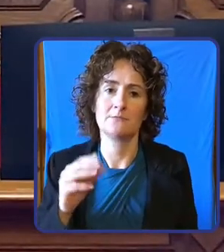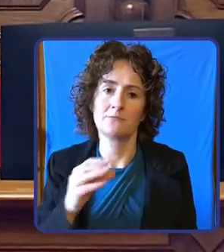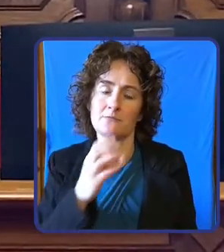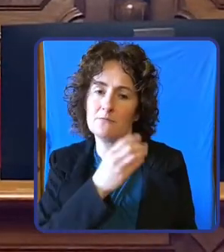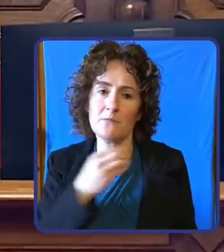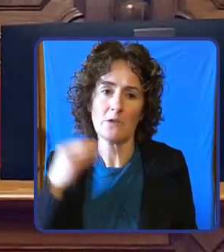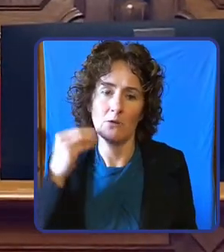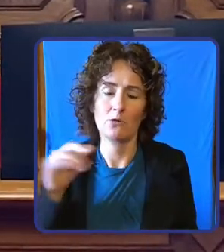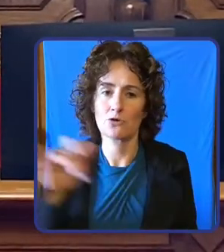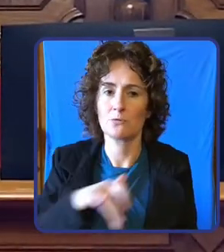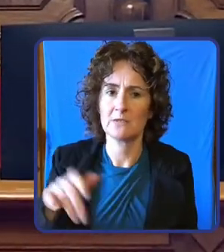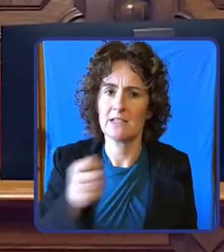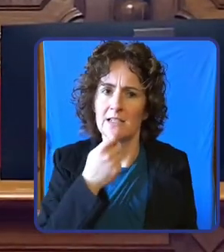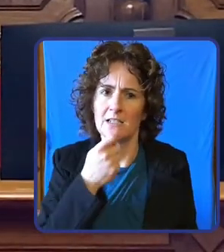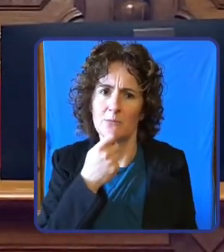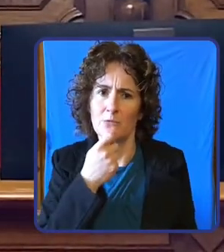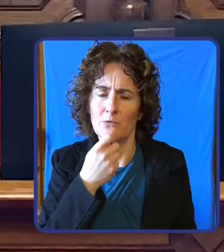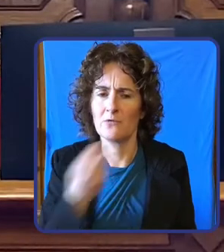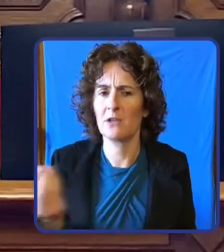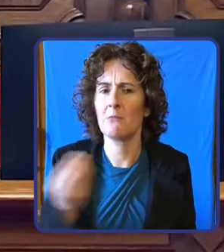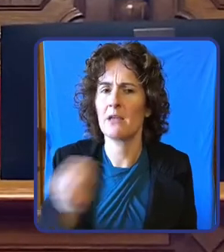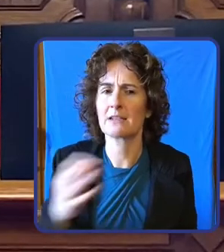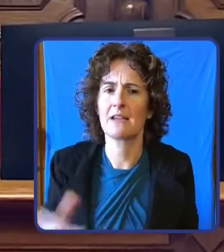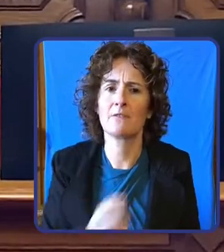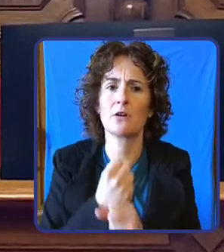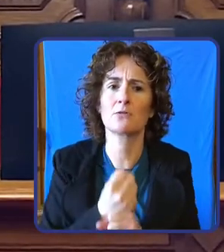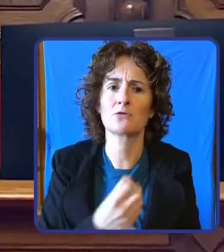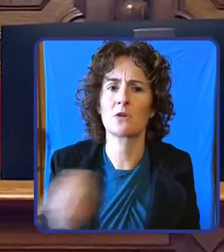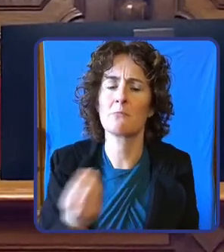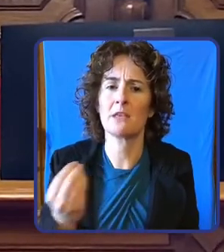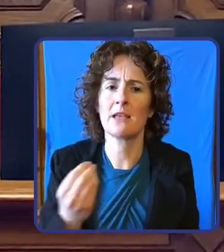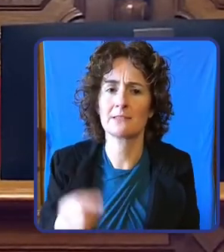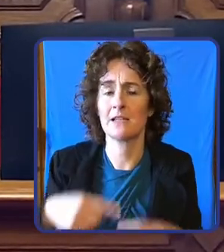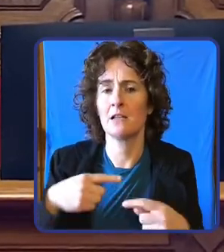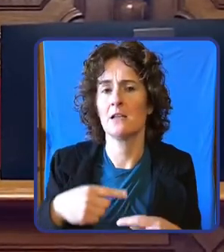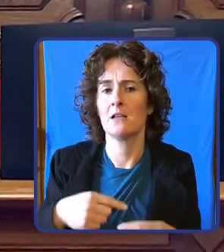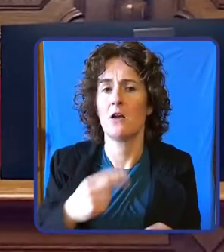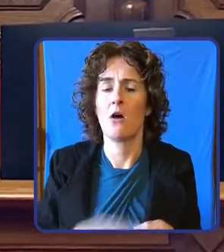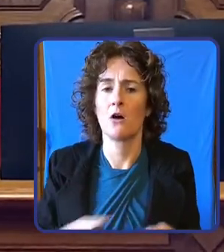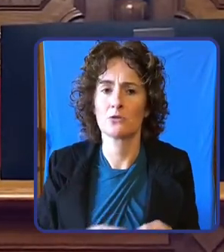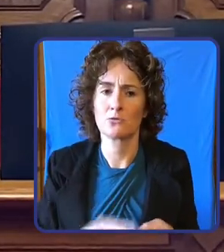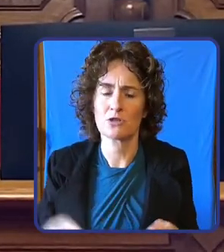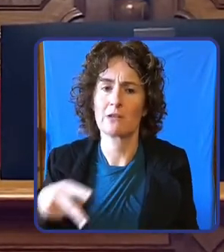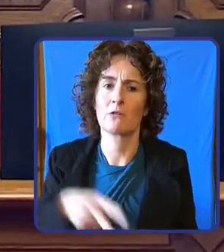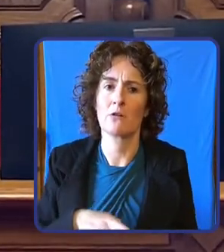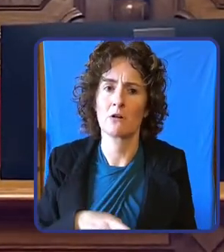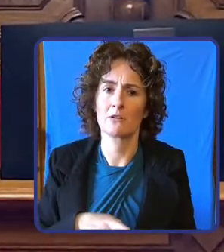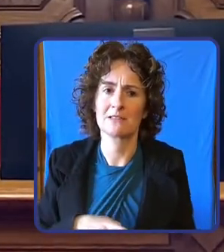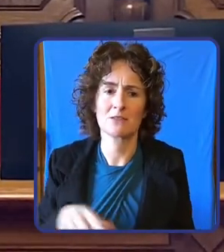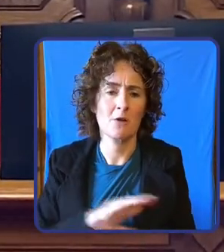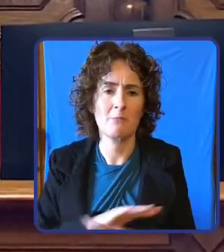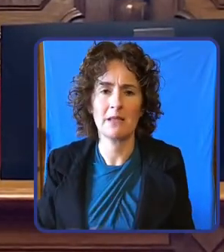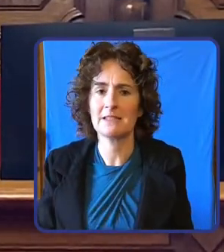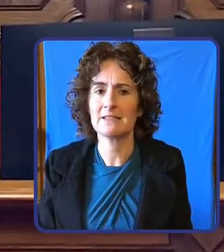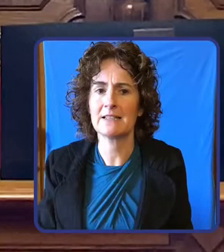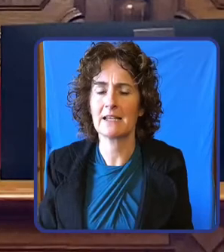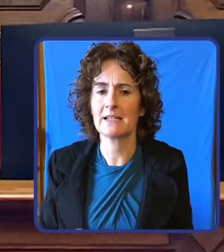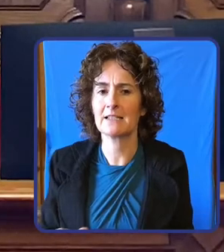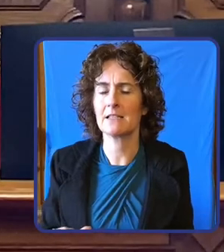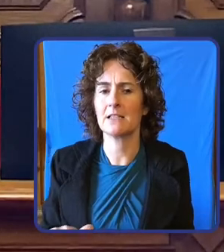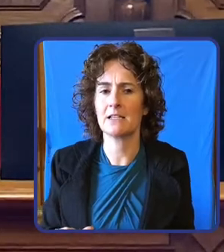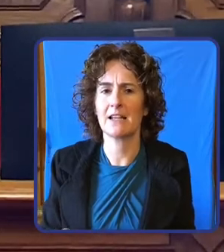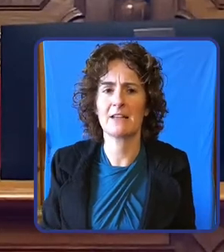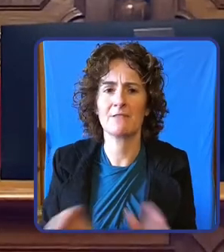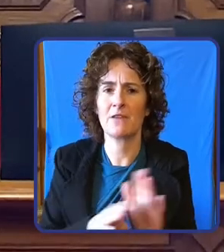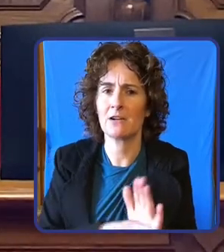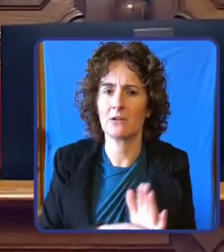miért nem valósult még meg bizonyára. Jó, azért, mert hatóságok akadályozták. amikor ki van adva mindegyiknek, hogy lehetőleg kössön bele hirtelen,